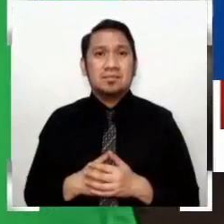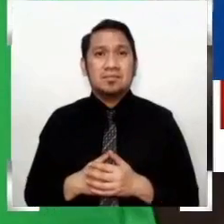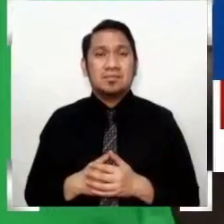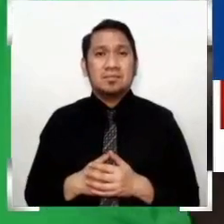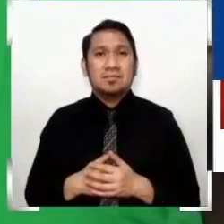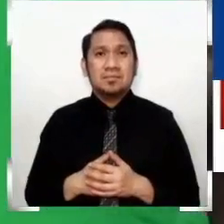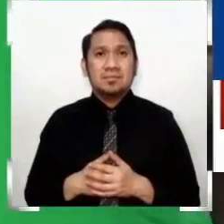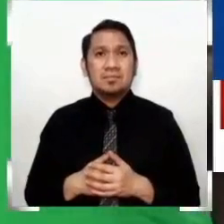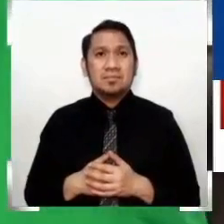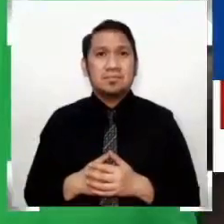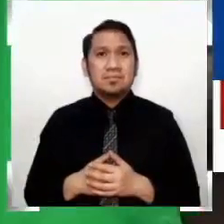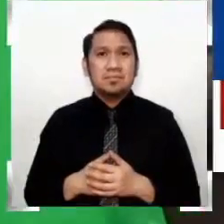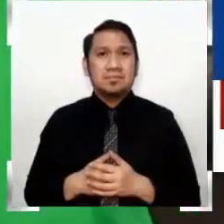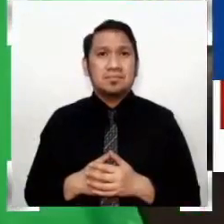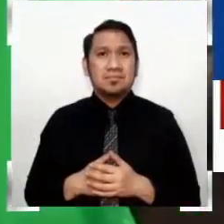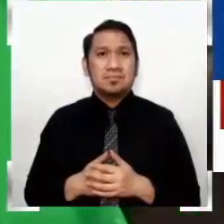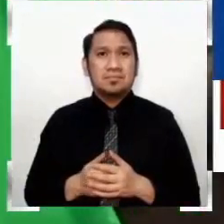daw